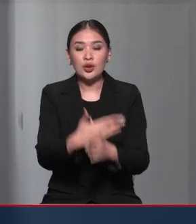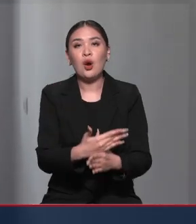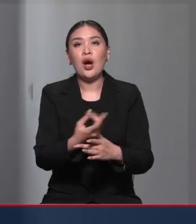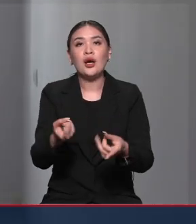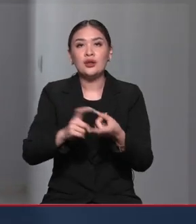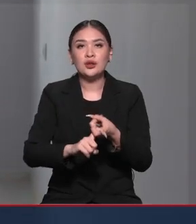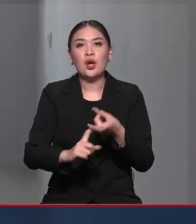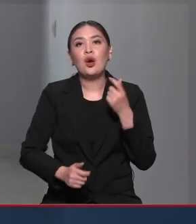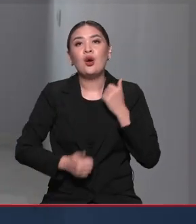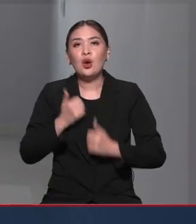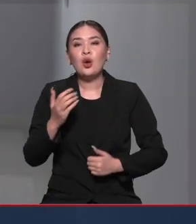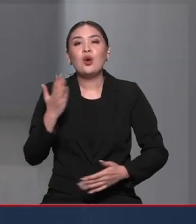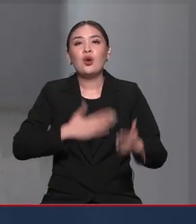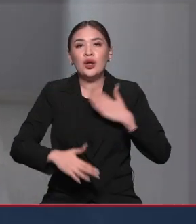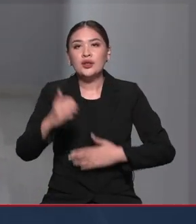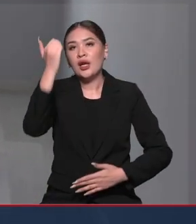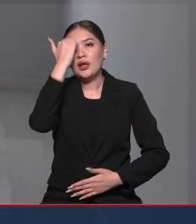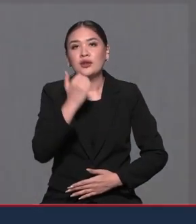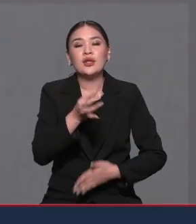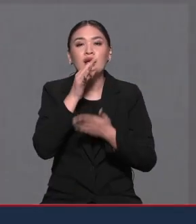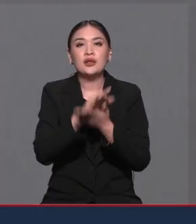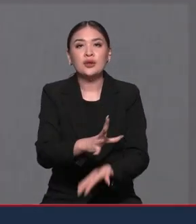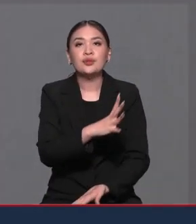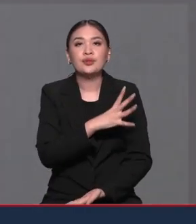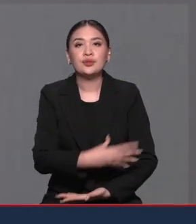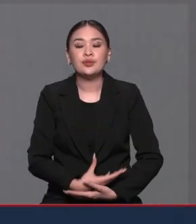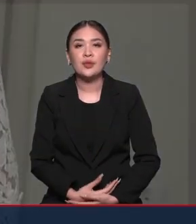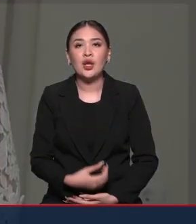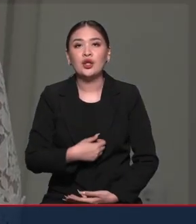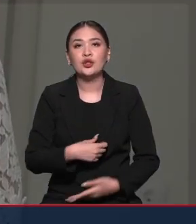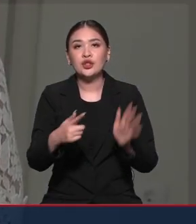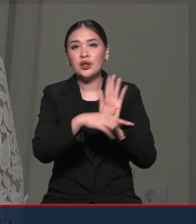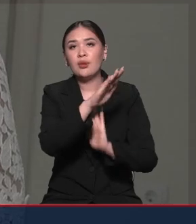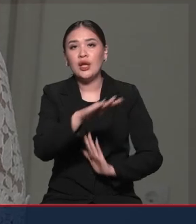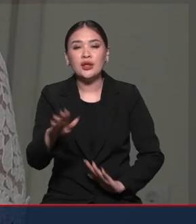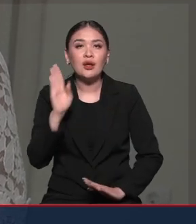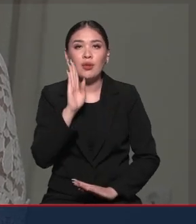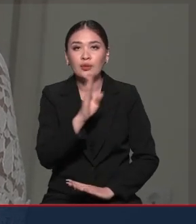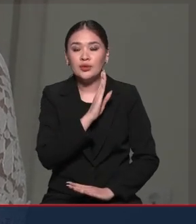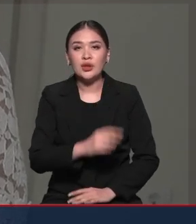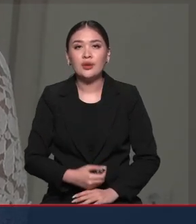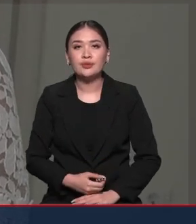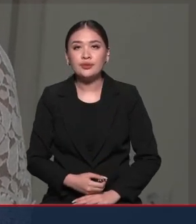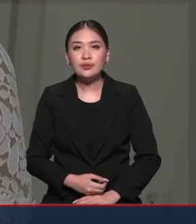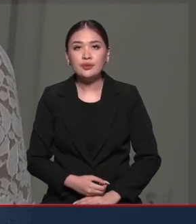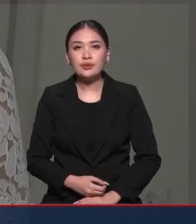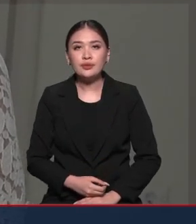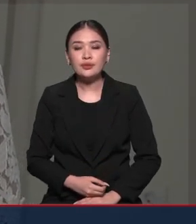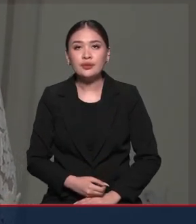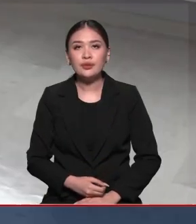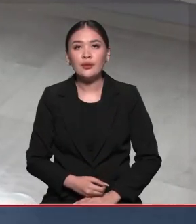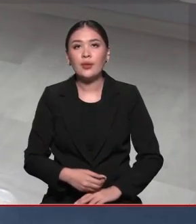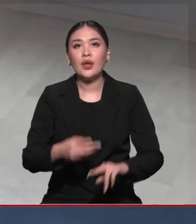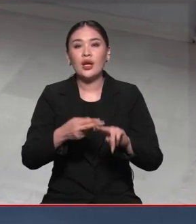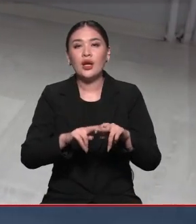еңсе тіктегенін айтып, алғысын жеткізді. Жеті баланың анасымын, жұмыс жасайды екен мамырде, екіншісі армияда, кішісі жас